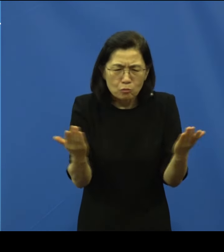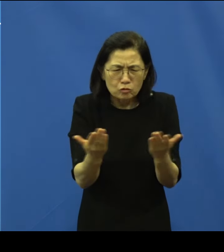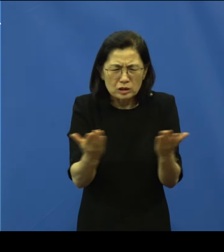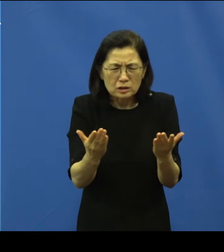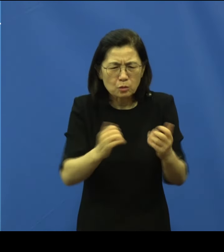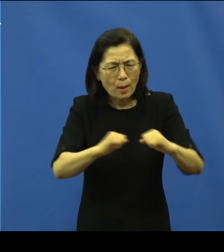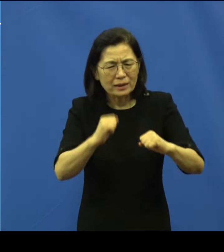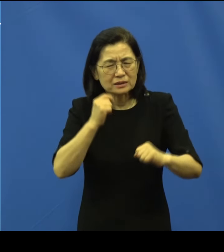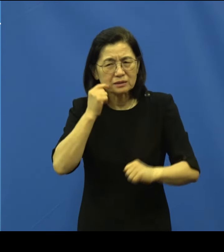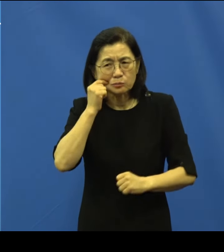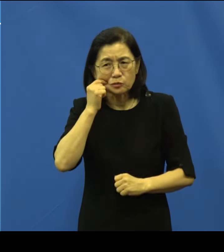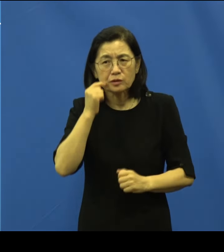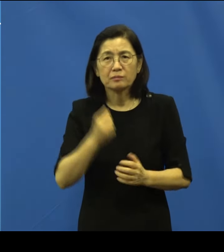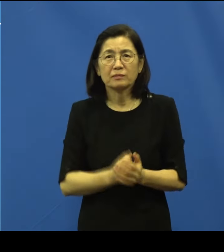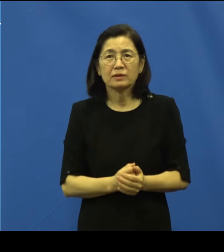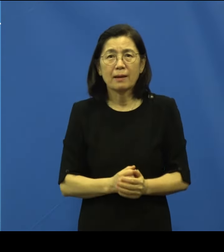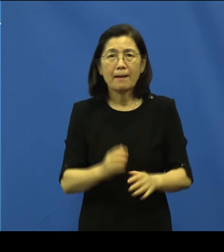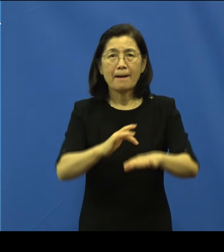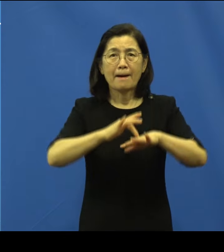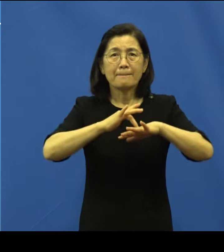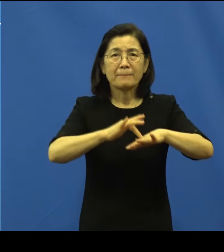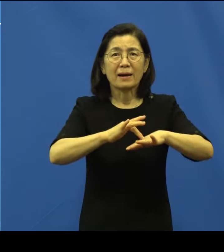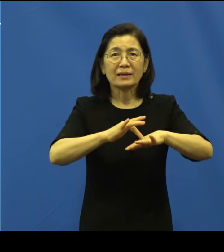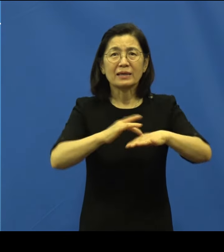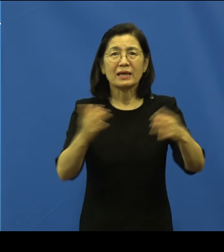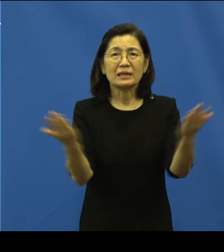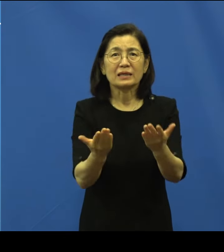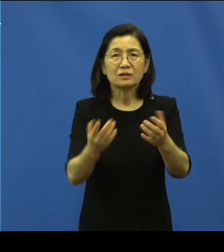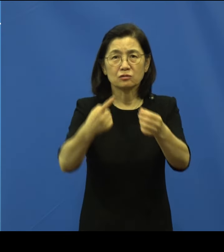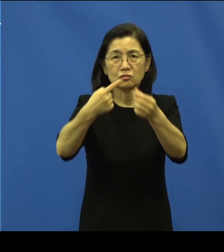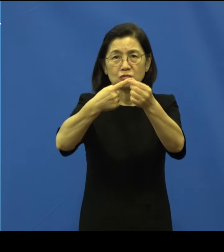자, 여러분, 마귀가 하는 일을 잘 보시면 두 가지예요.